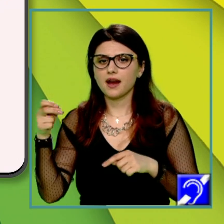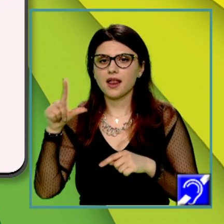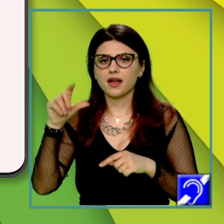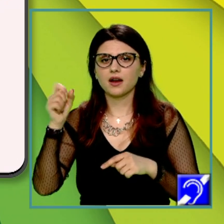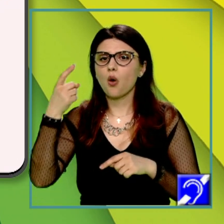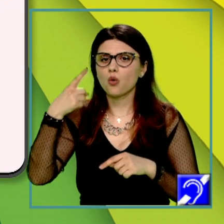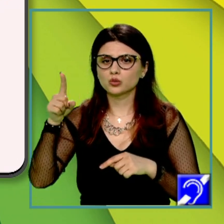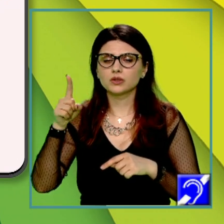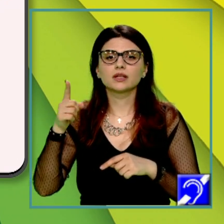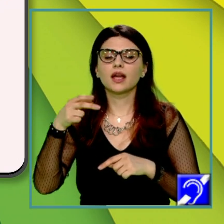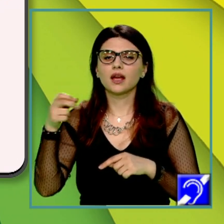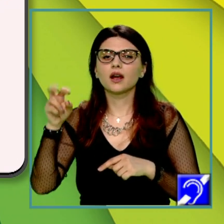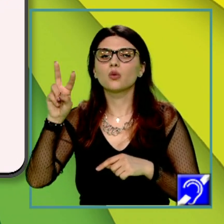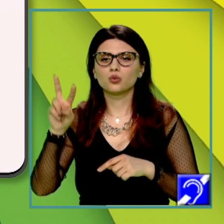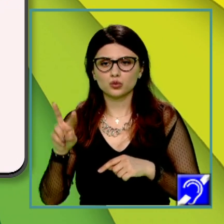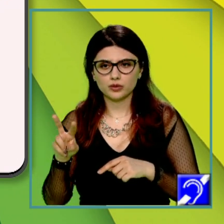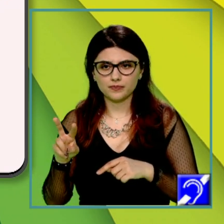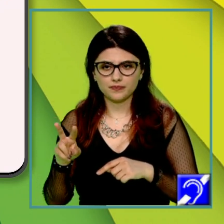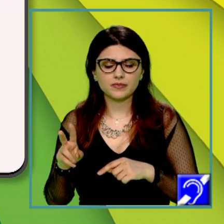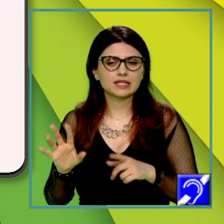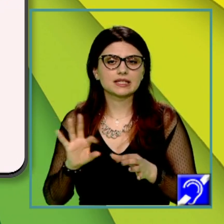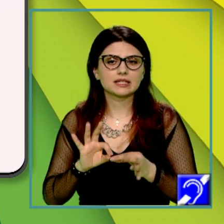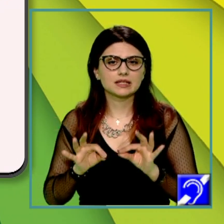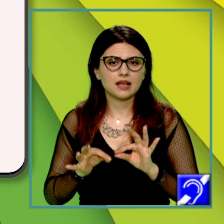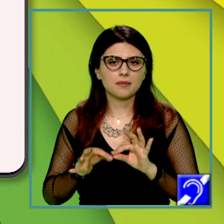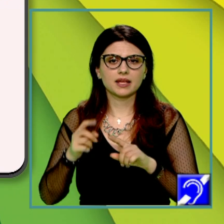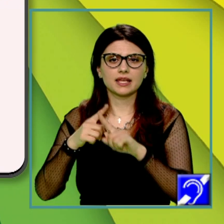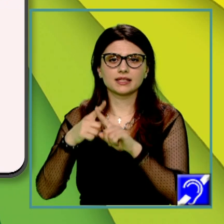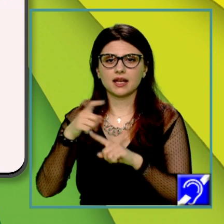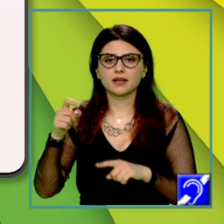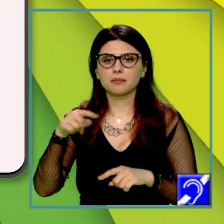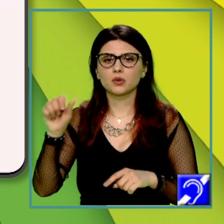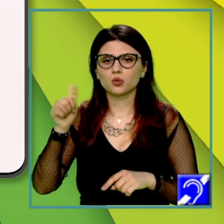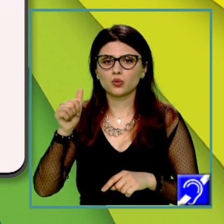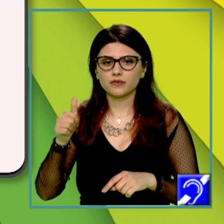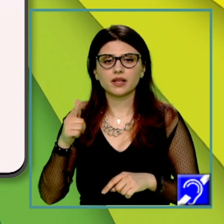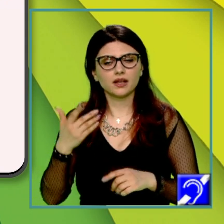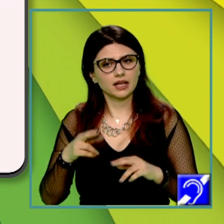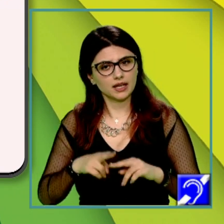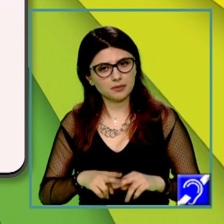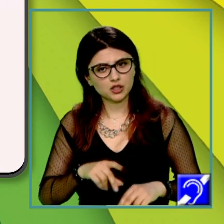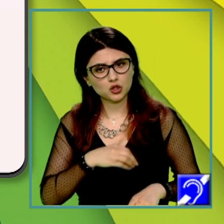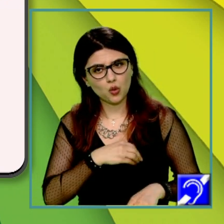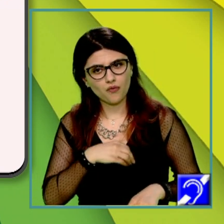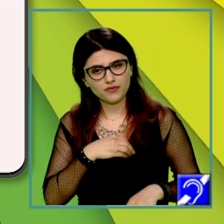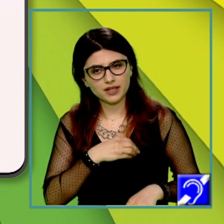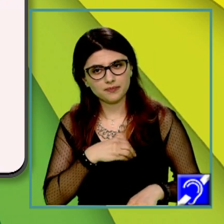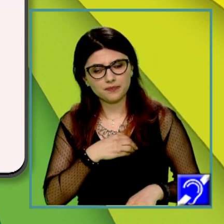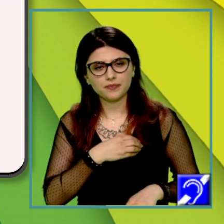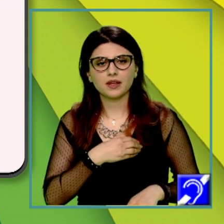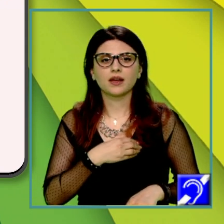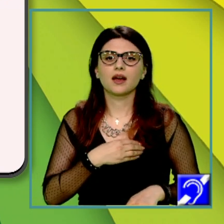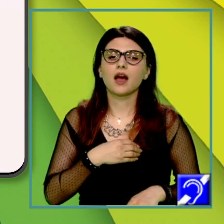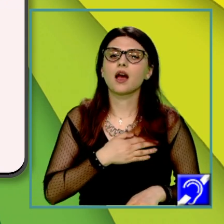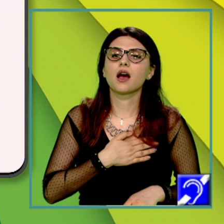Din 100 egal cu doi Deci x egal cu minus 11 convine în cea de a doua metodă